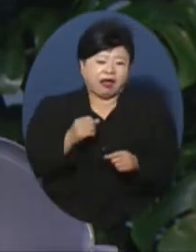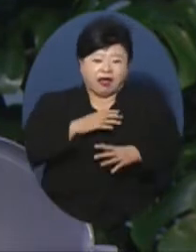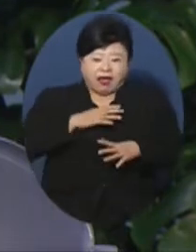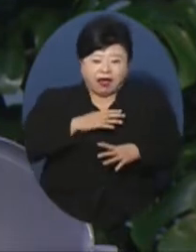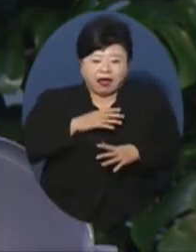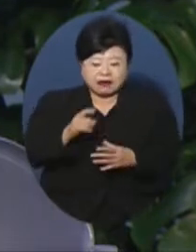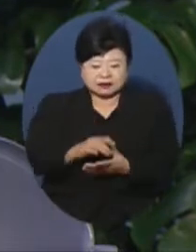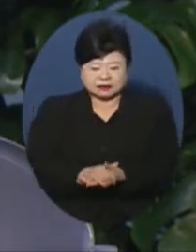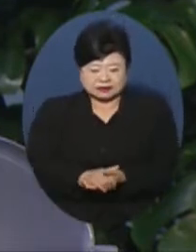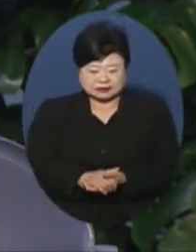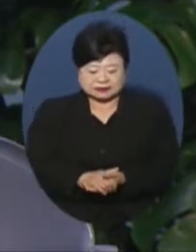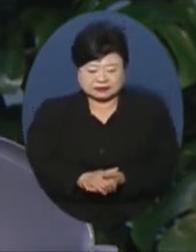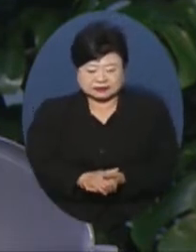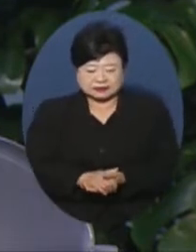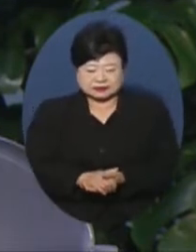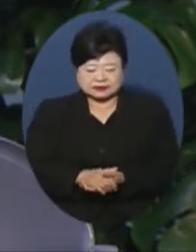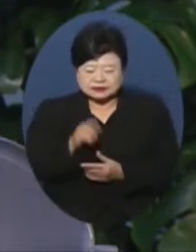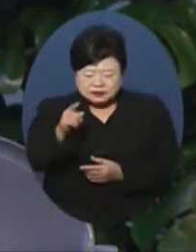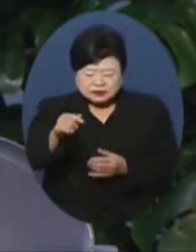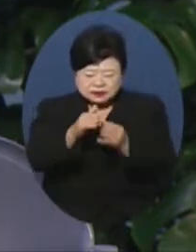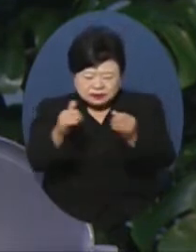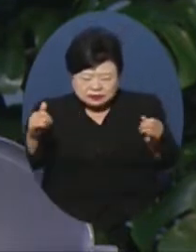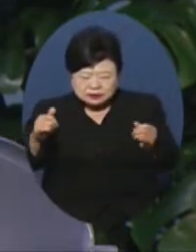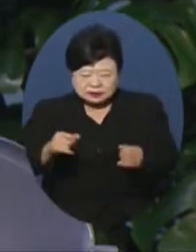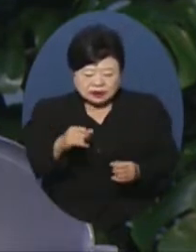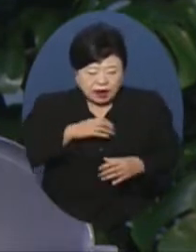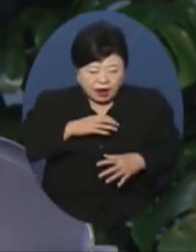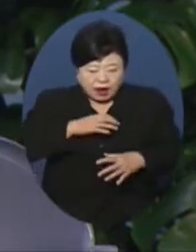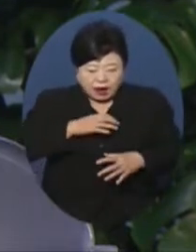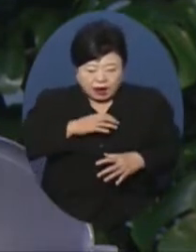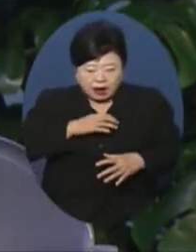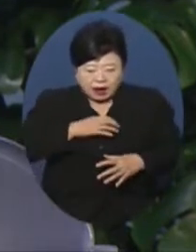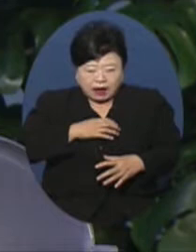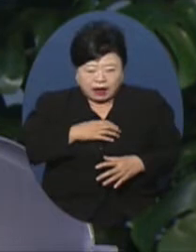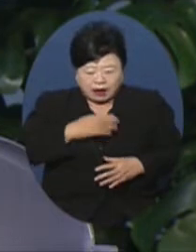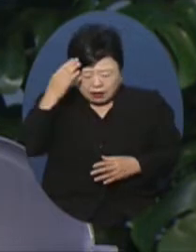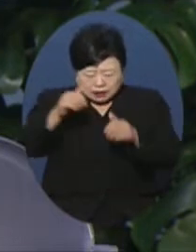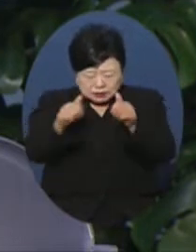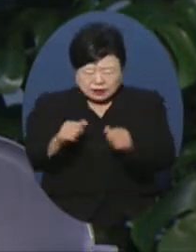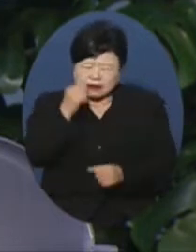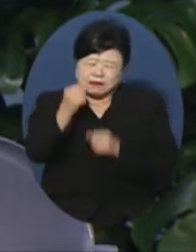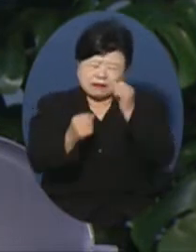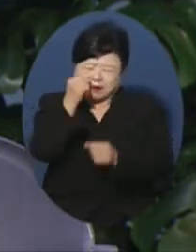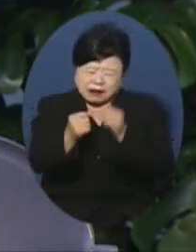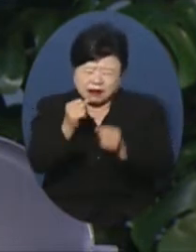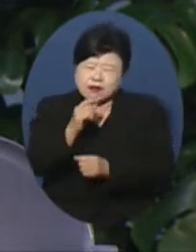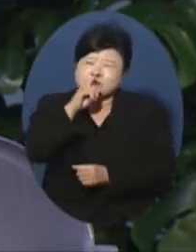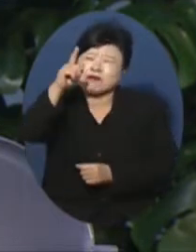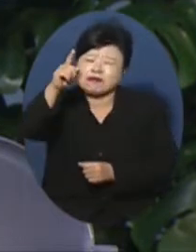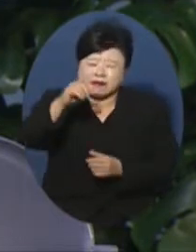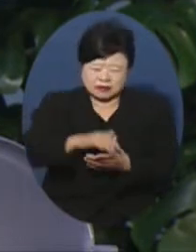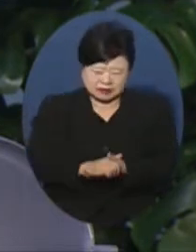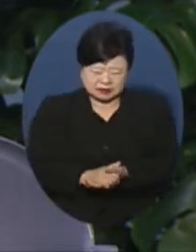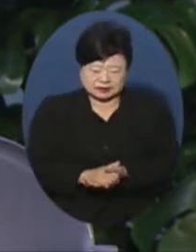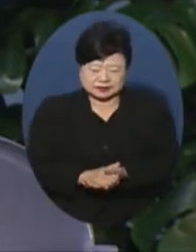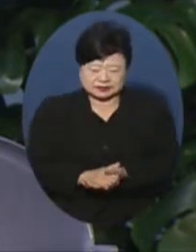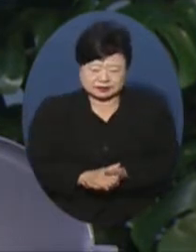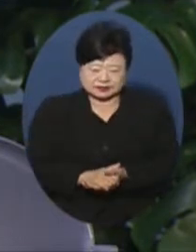기근초풍을 했습니다. 그는 급에 질려서 엘리사에게 달려가 보고합니다.